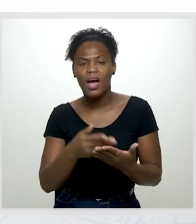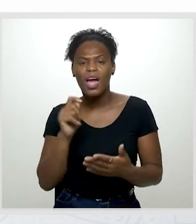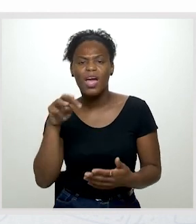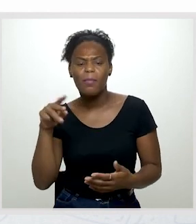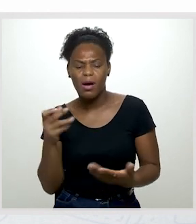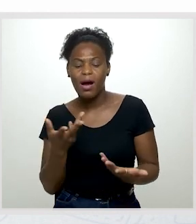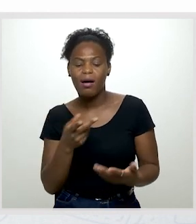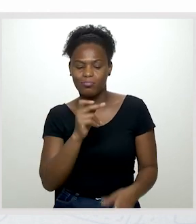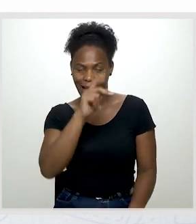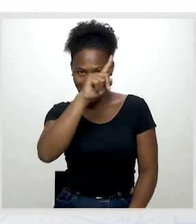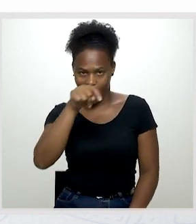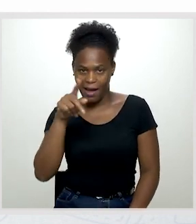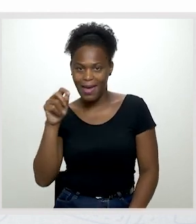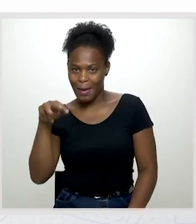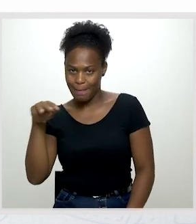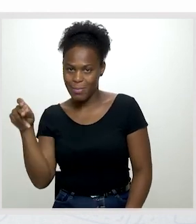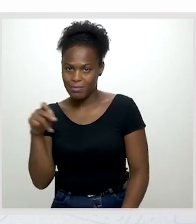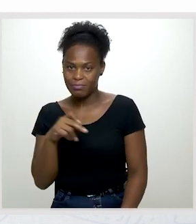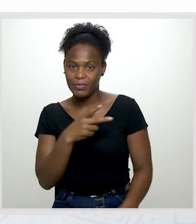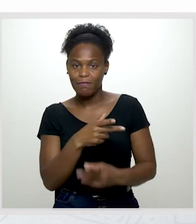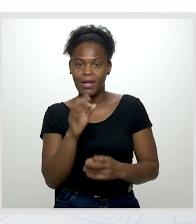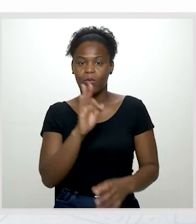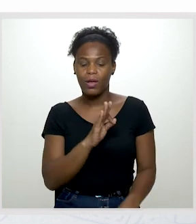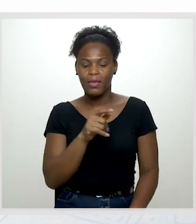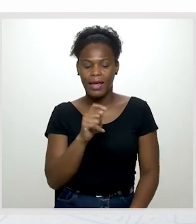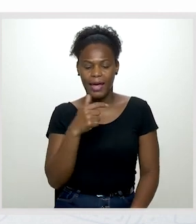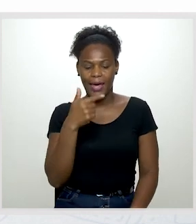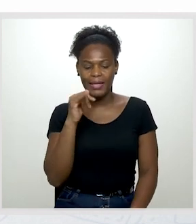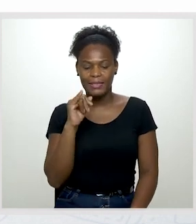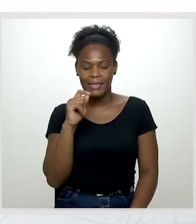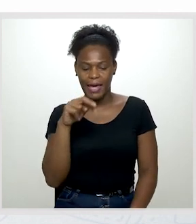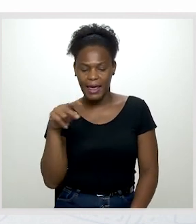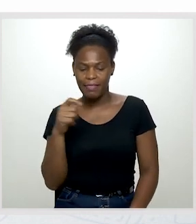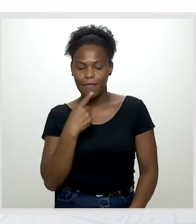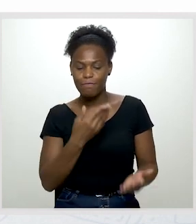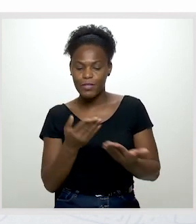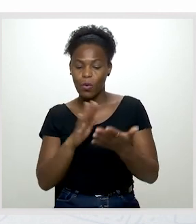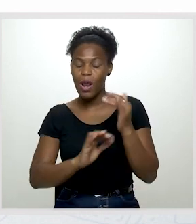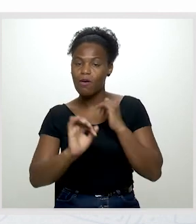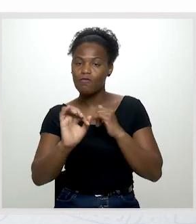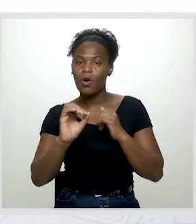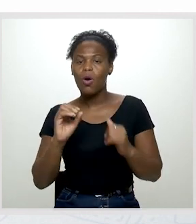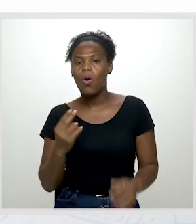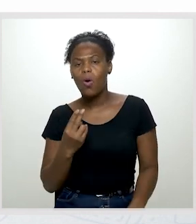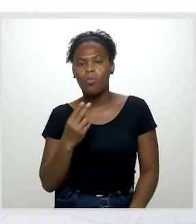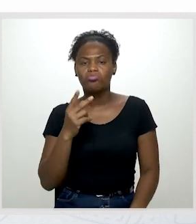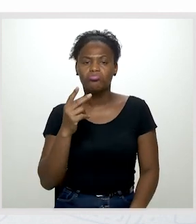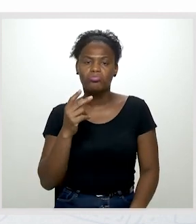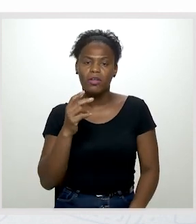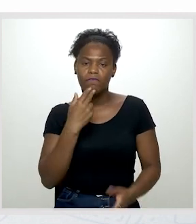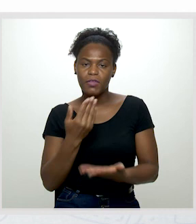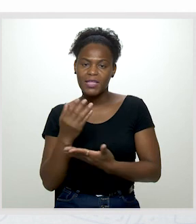Emma? À Emma. Phrase 4. Étienne invite à ses copains ou invite ses